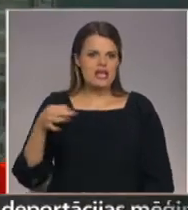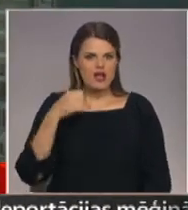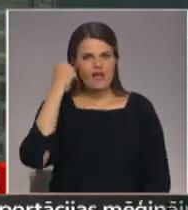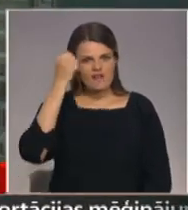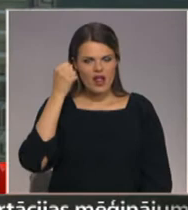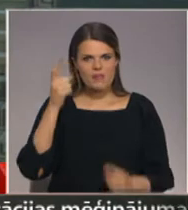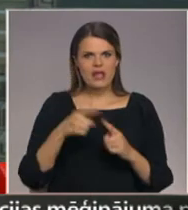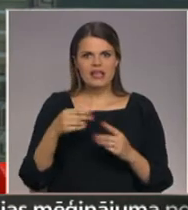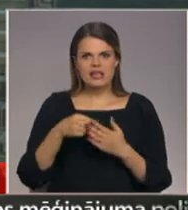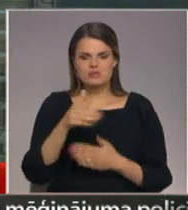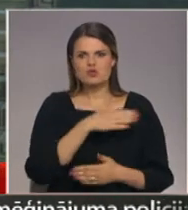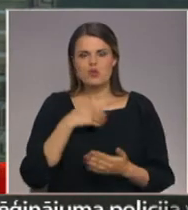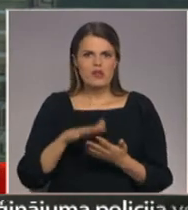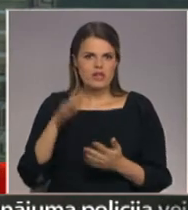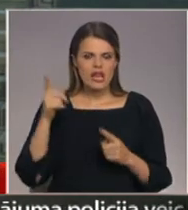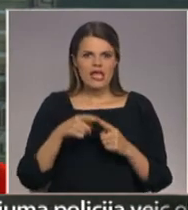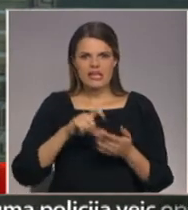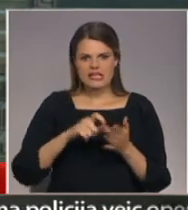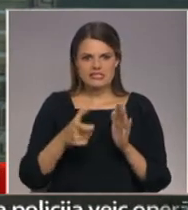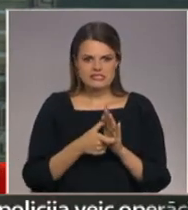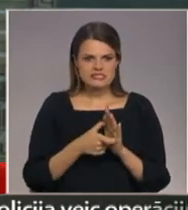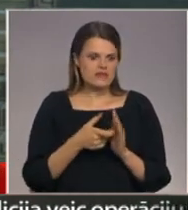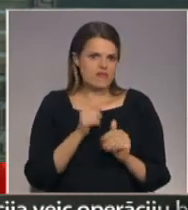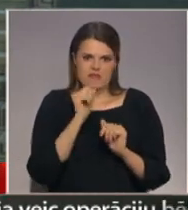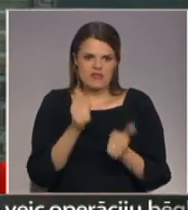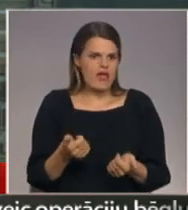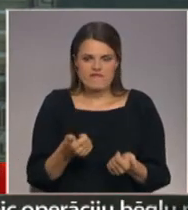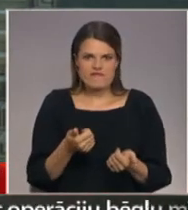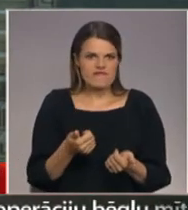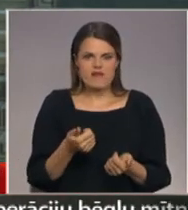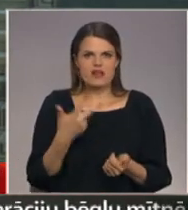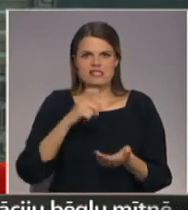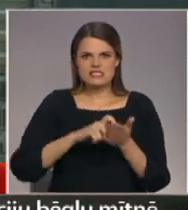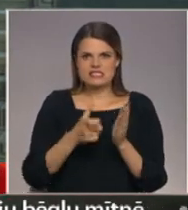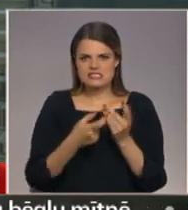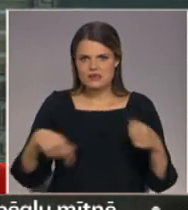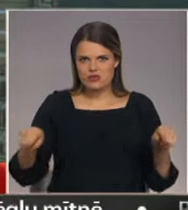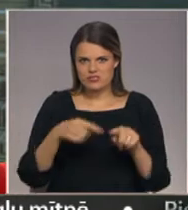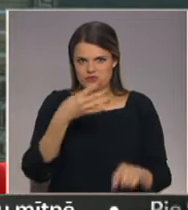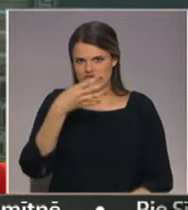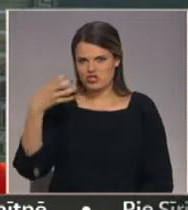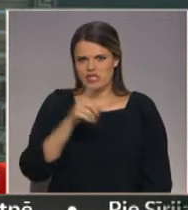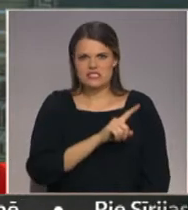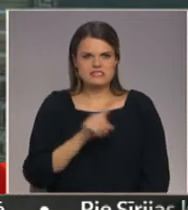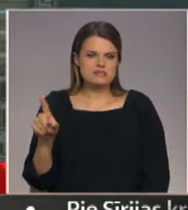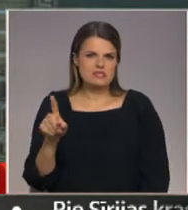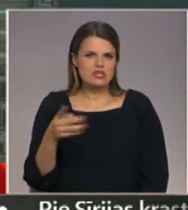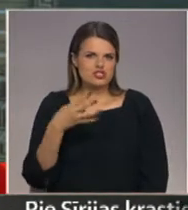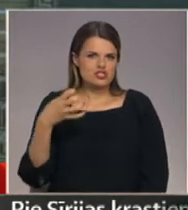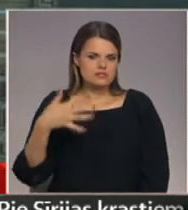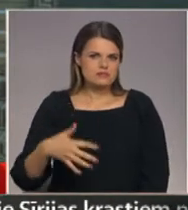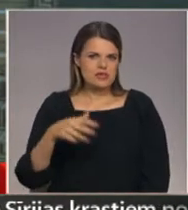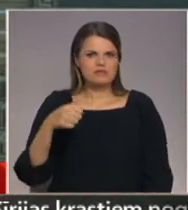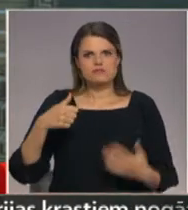Valmierā īres maksas ir ļoti lielas, izīrēt dzīvokli praktiski nav iespējams. 300 dzīvokļus ir 400 līdz